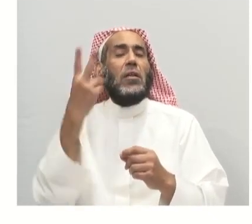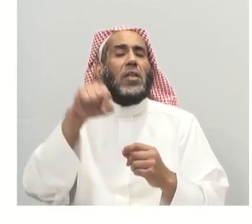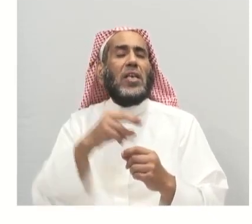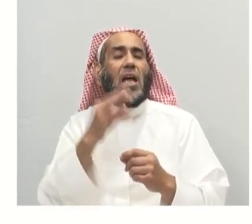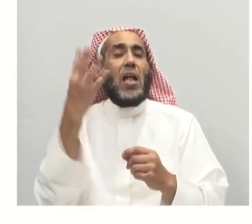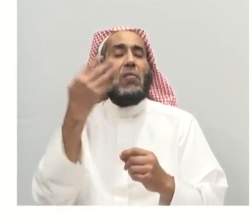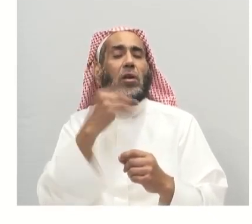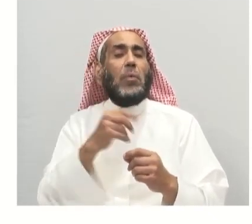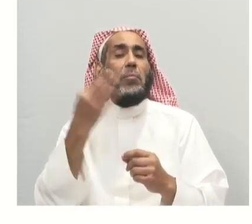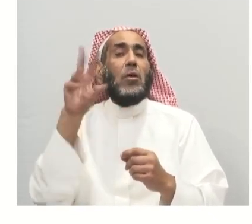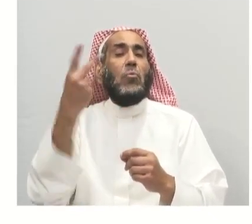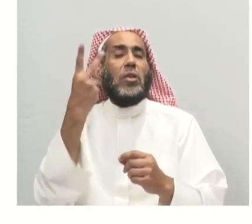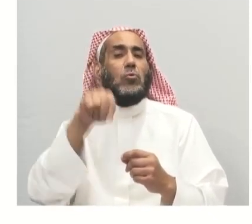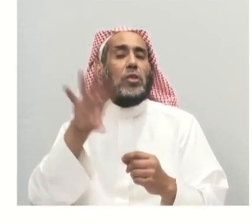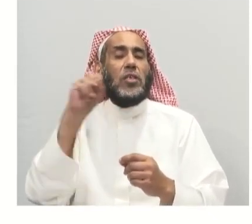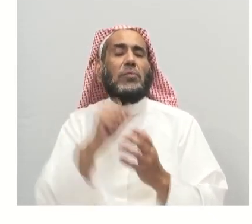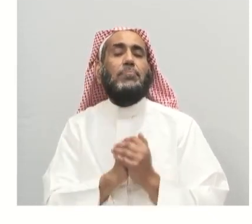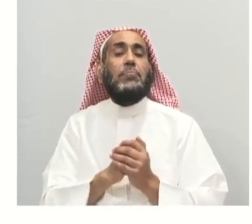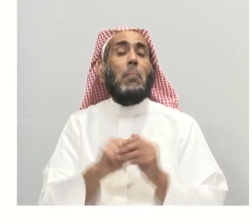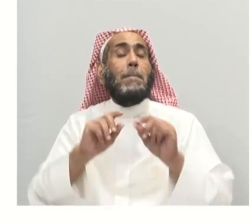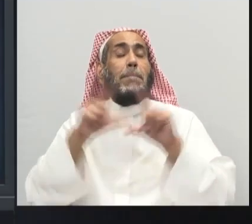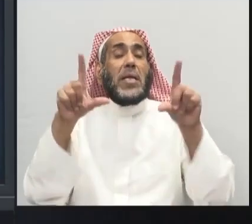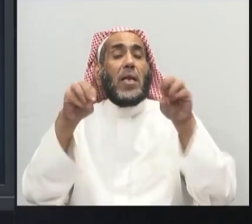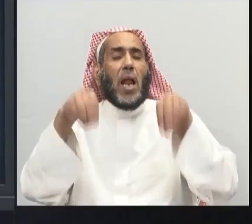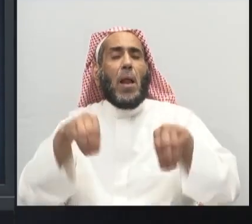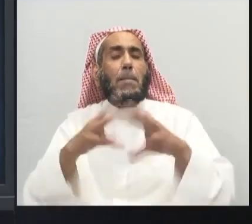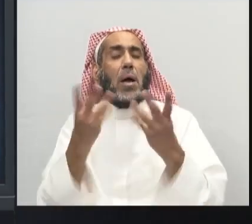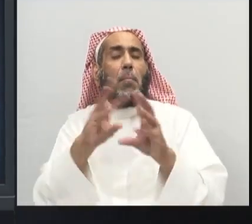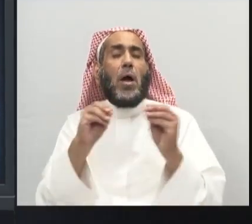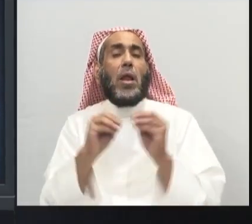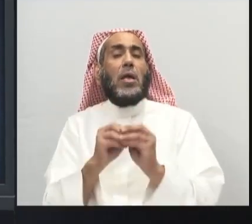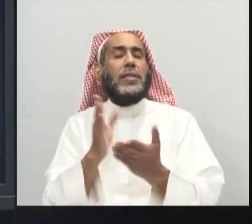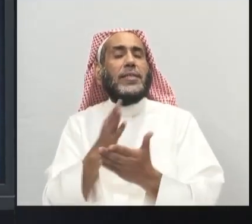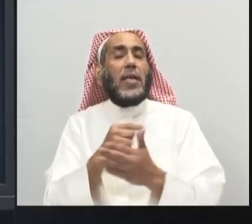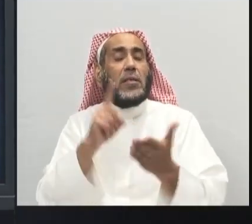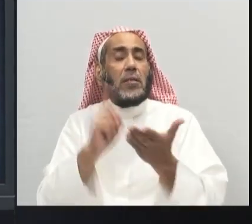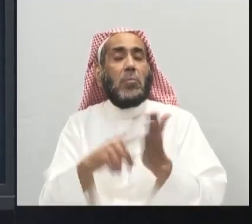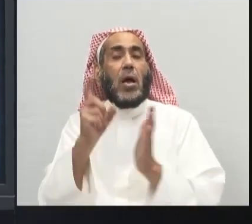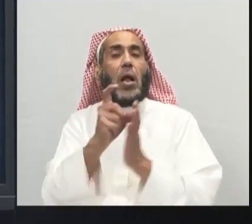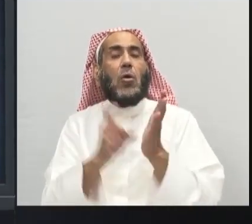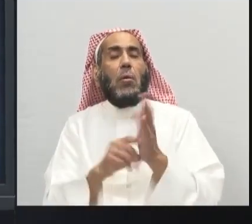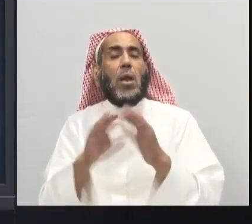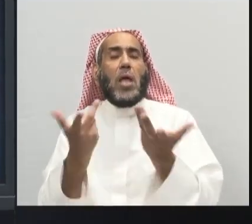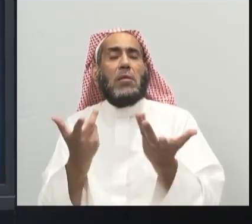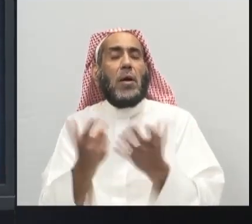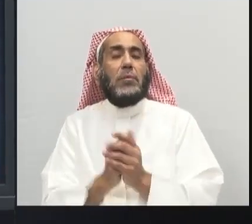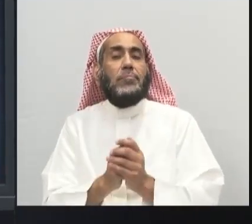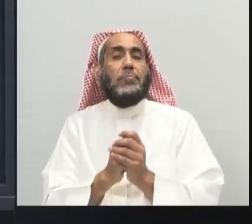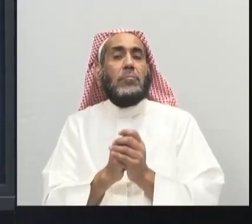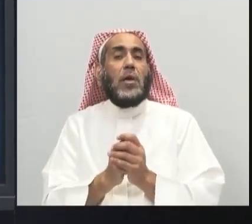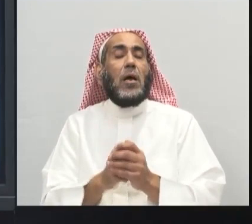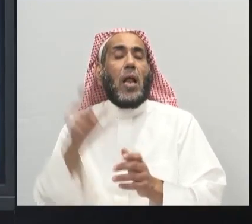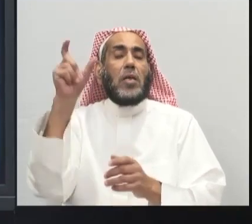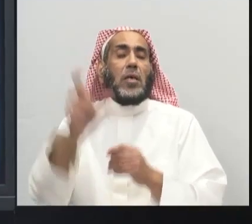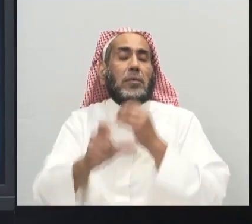1422 للهجره فاذا بينا الان ما معنى نطاق تطبيق القانون من حيث ماذا من حيث